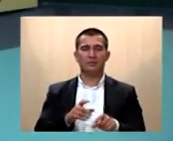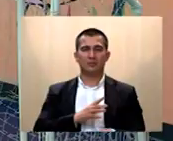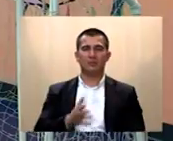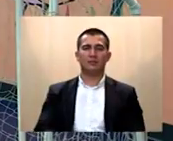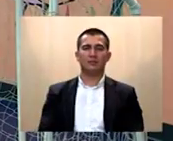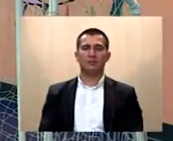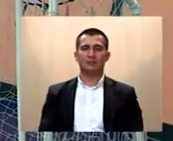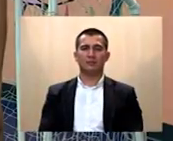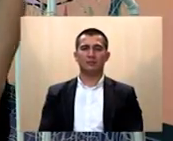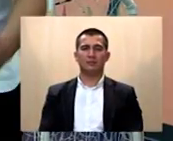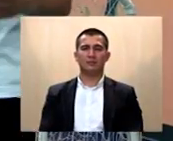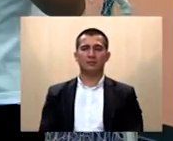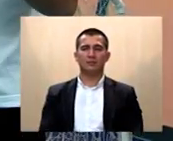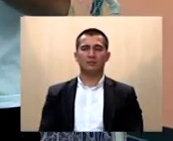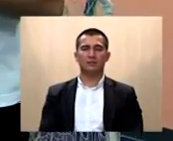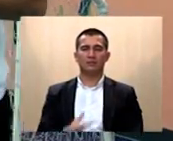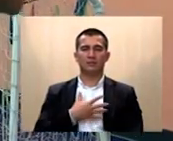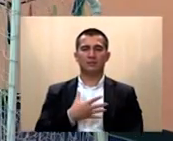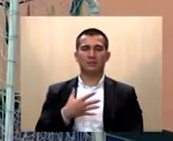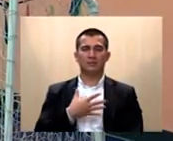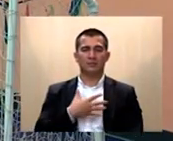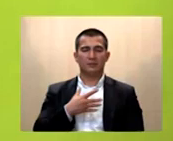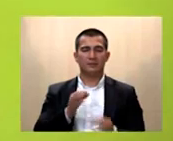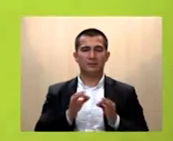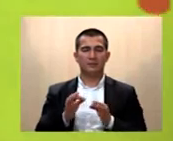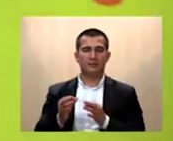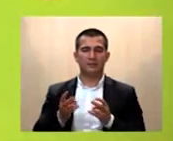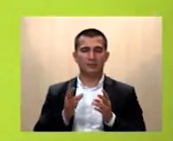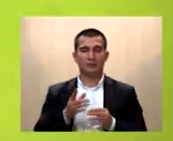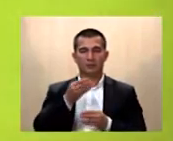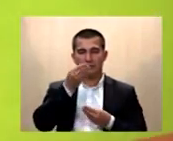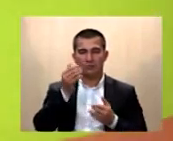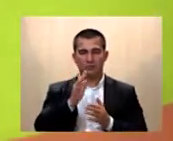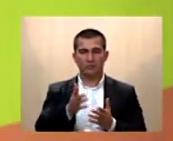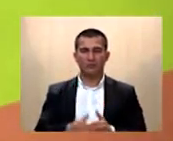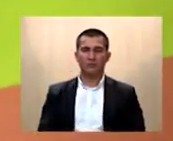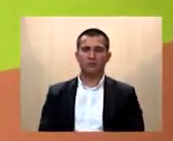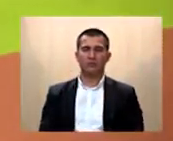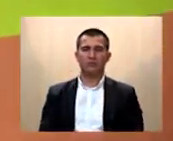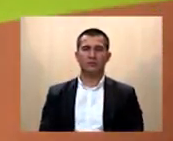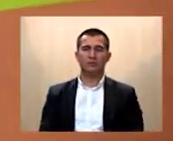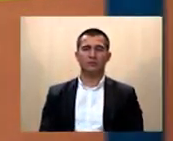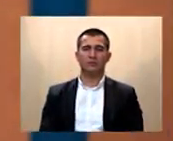Yaxshi. Nafas rostlash mashqlari hech qachon esdan chiqmasin aziz o'quvchilar.